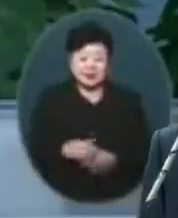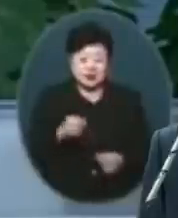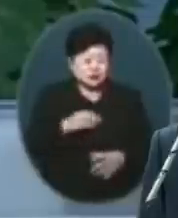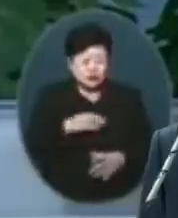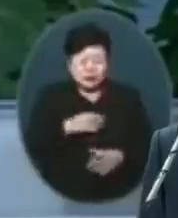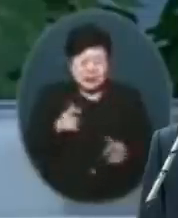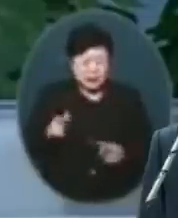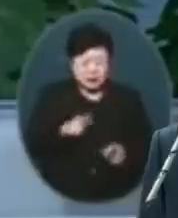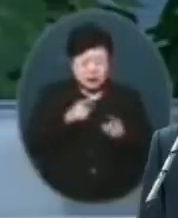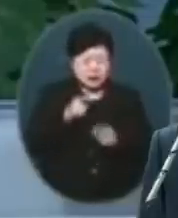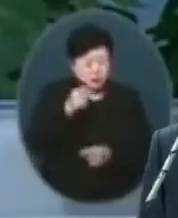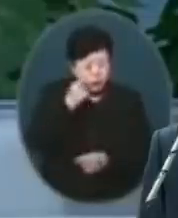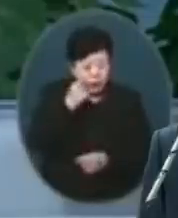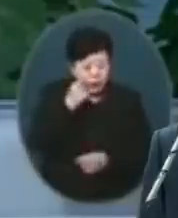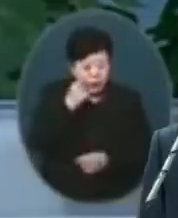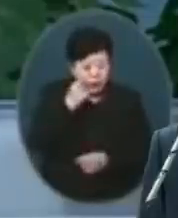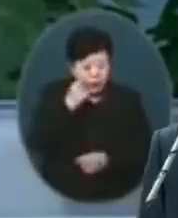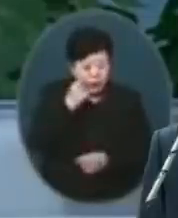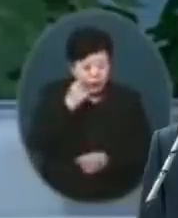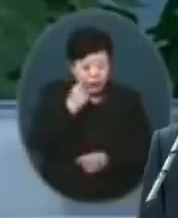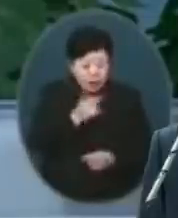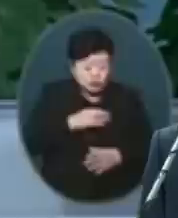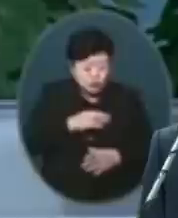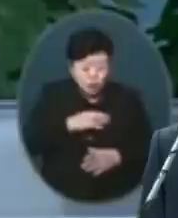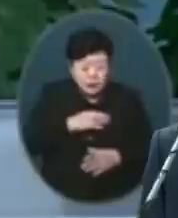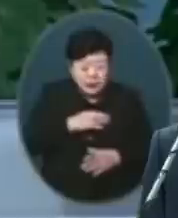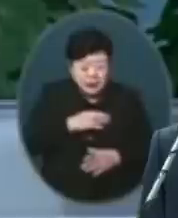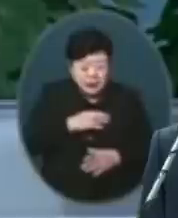두려워하지 않고 살 수가 없습니다. 두려움이